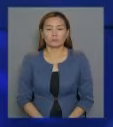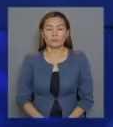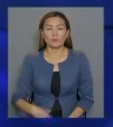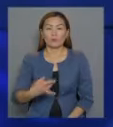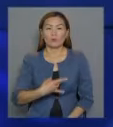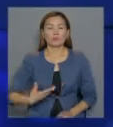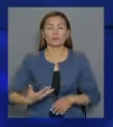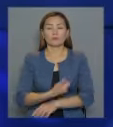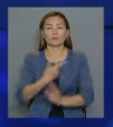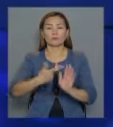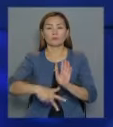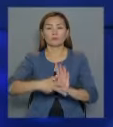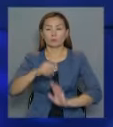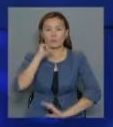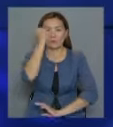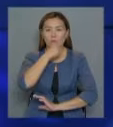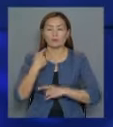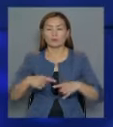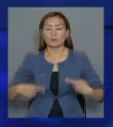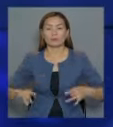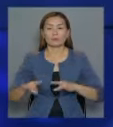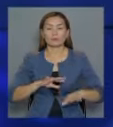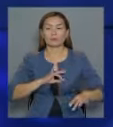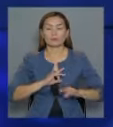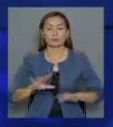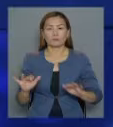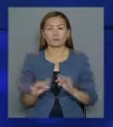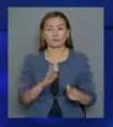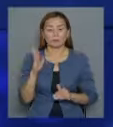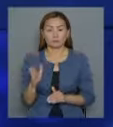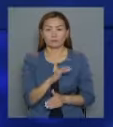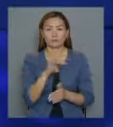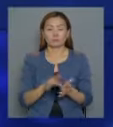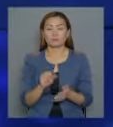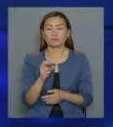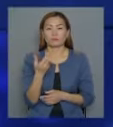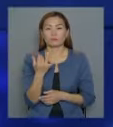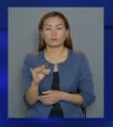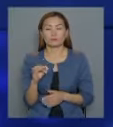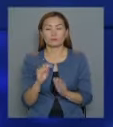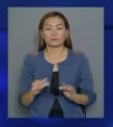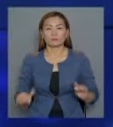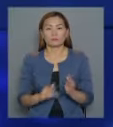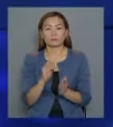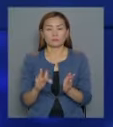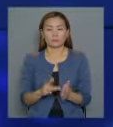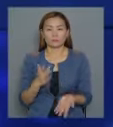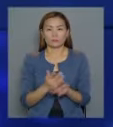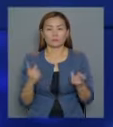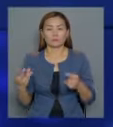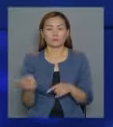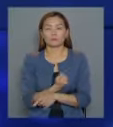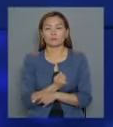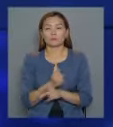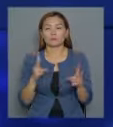Өңірде жеңістің 78 жылдығына арналған бірқатар шаралар ұйымдастырылуда. Соның бірі қалалық Абай атындағы оқушылар орталығында өткен ұлы жеңіс